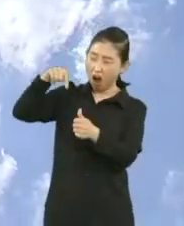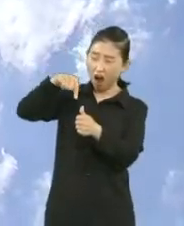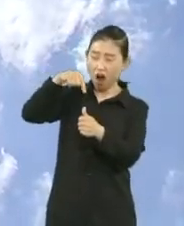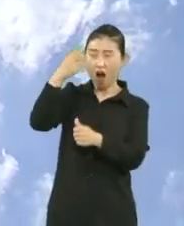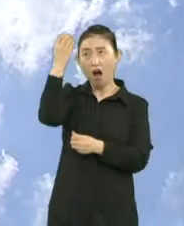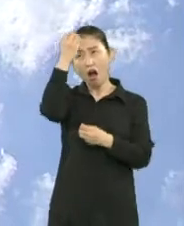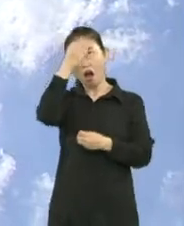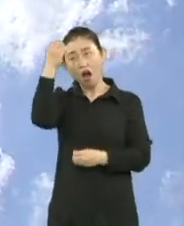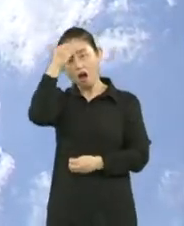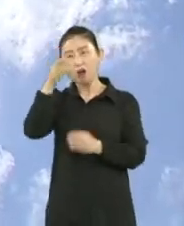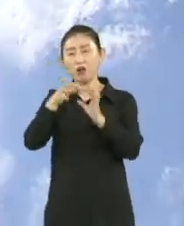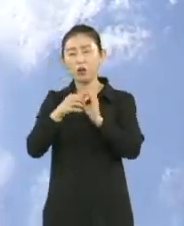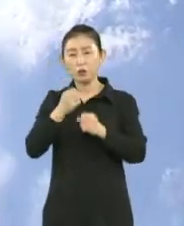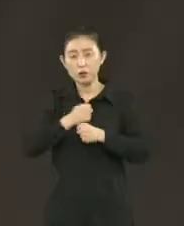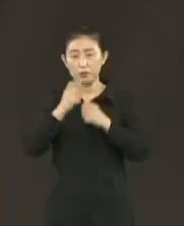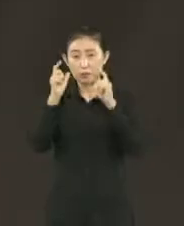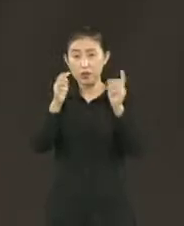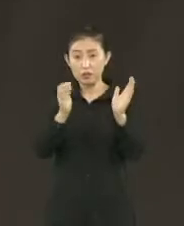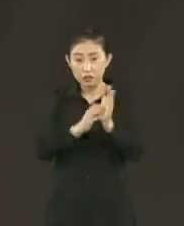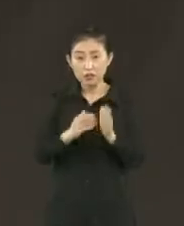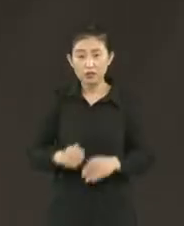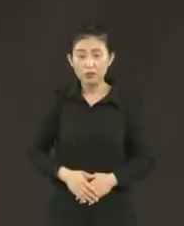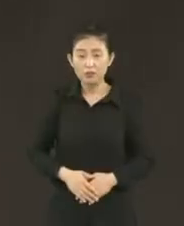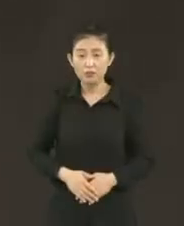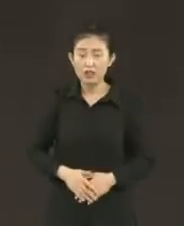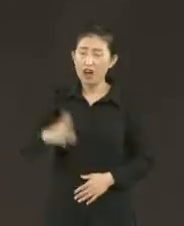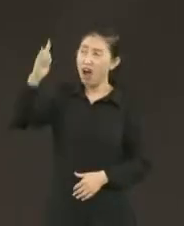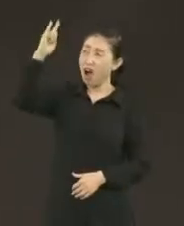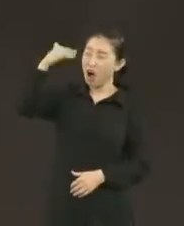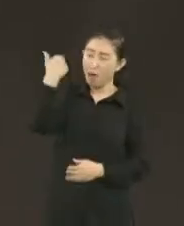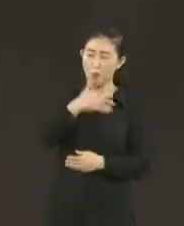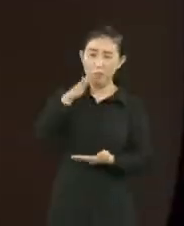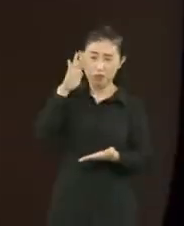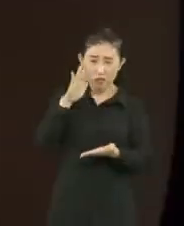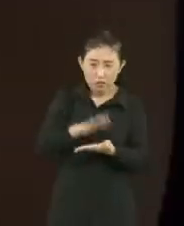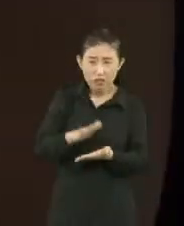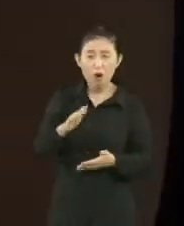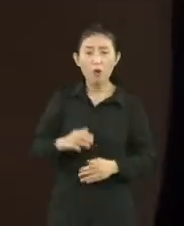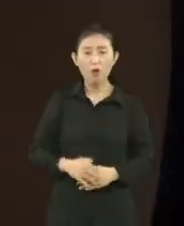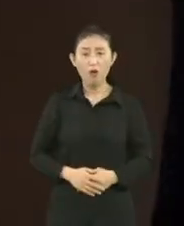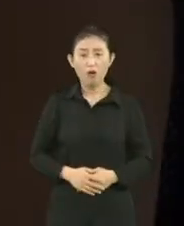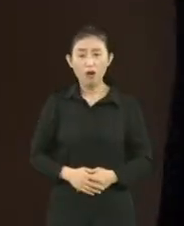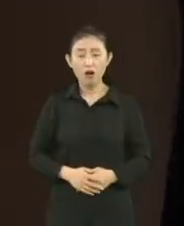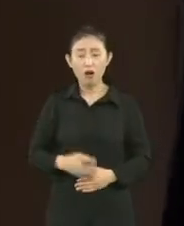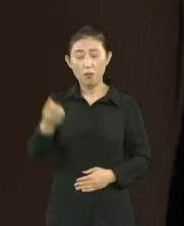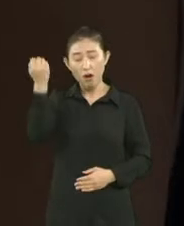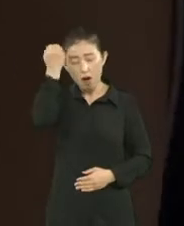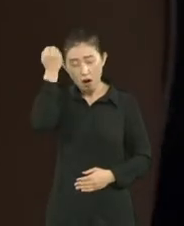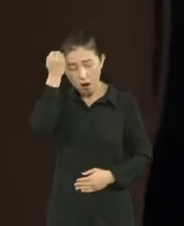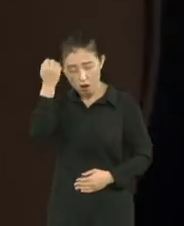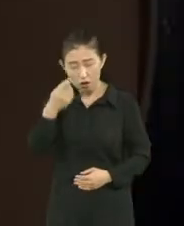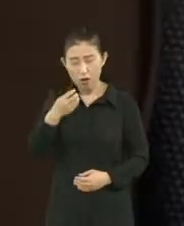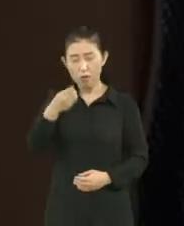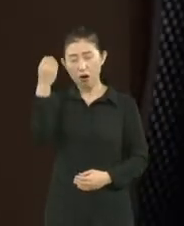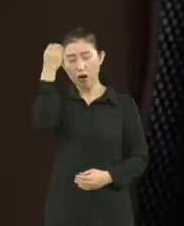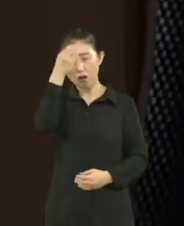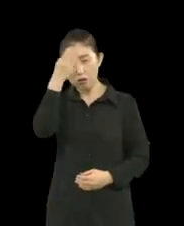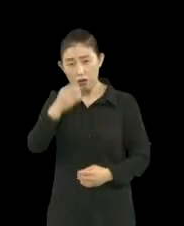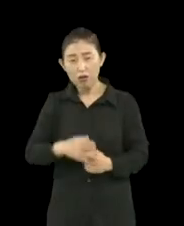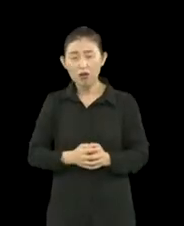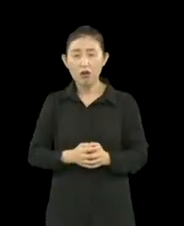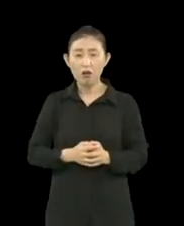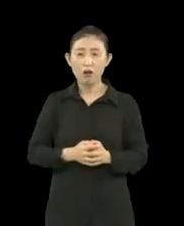당부했습니다 오늘 지나는 열로 인해 발생하는 급성 질환으로 10 탈진으로 불리는 일사병 과